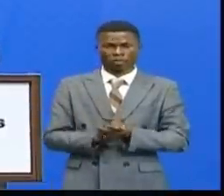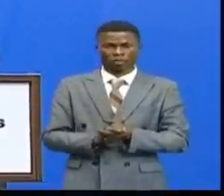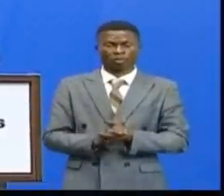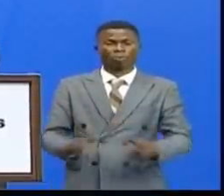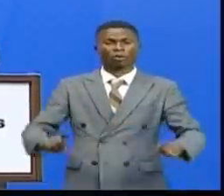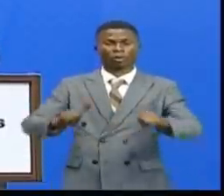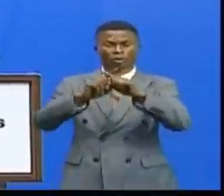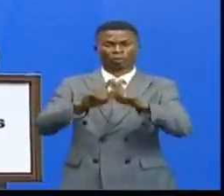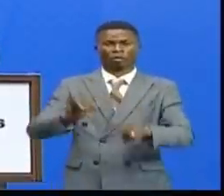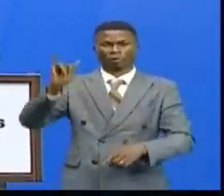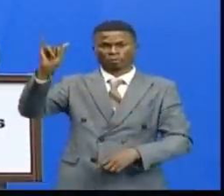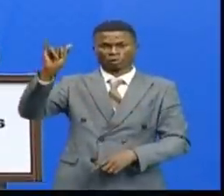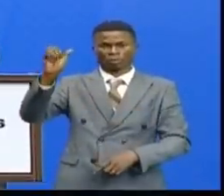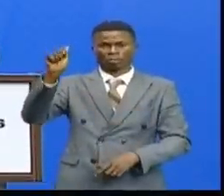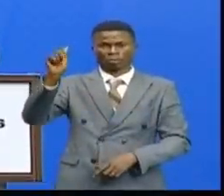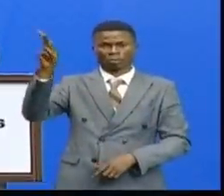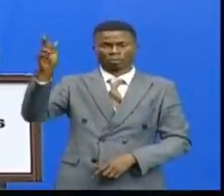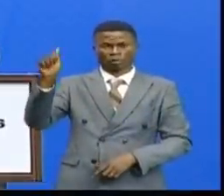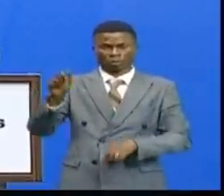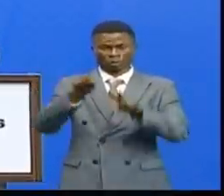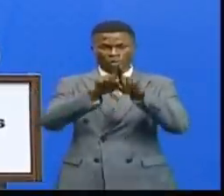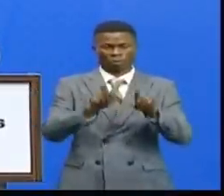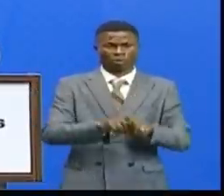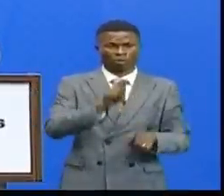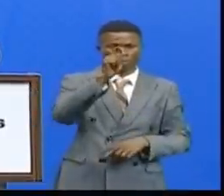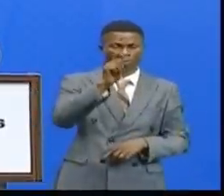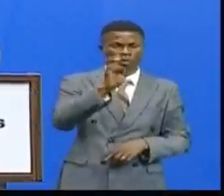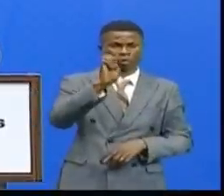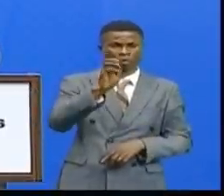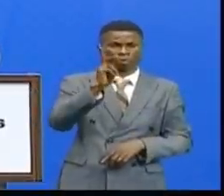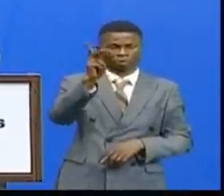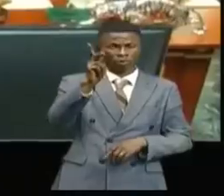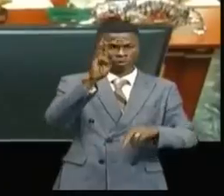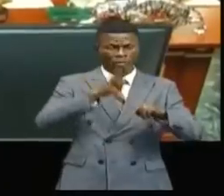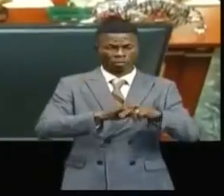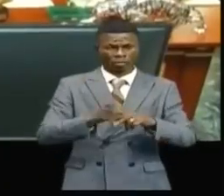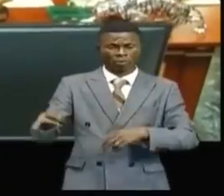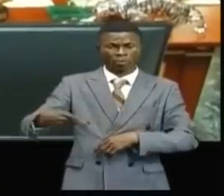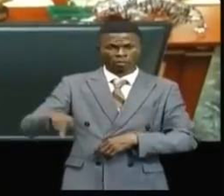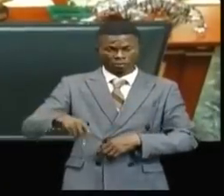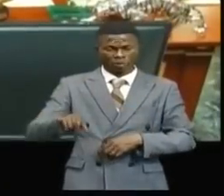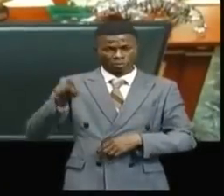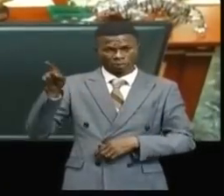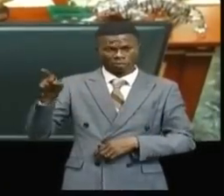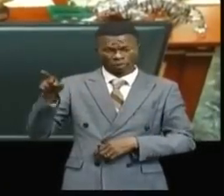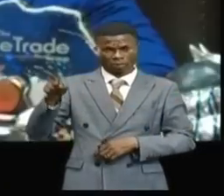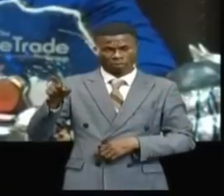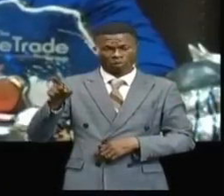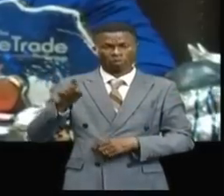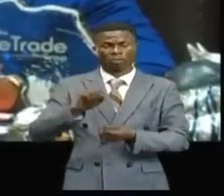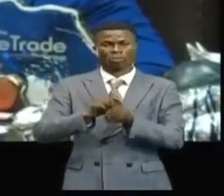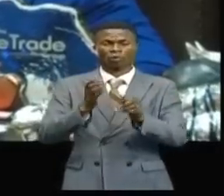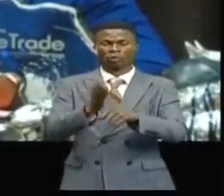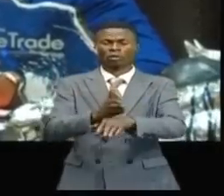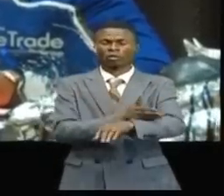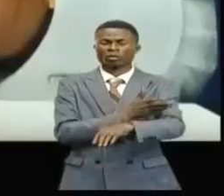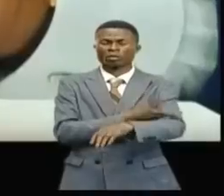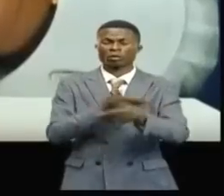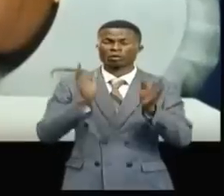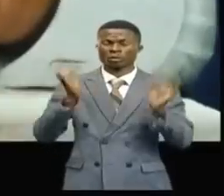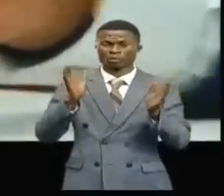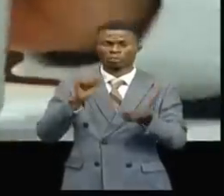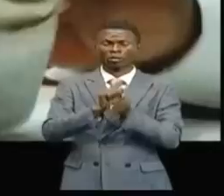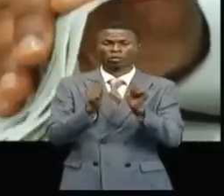conflits yakateke qui couvent depuis plus d'un mois dans les territoires de Kwamout a pris des proportions inquiétantes avec